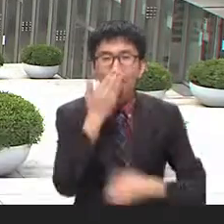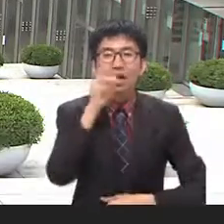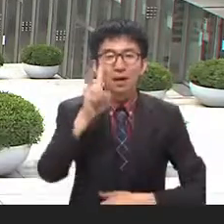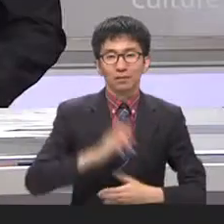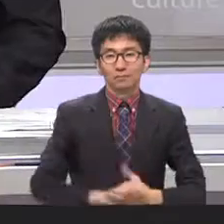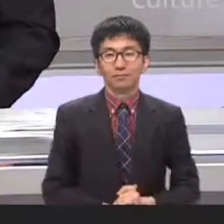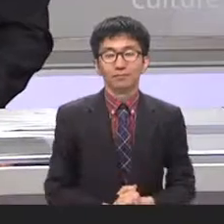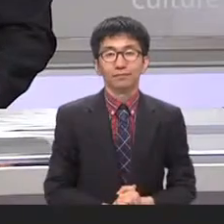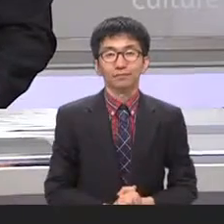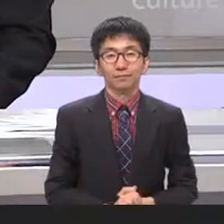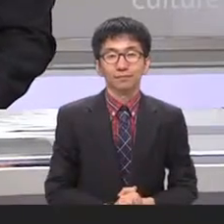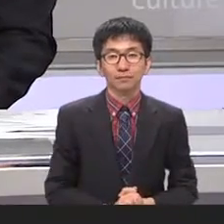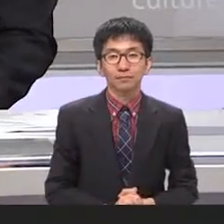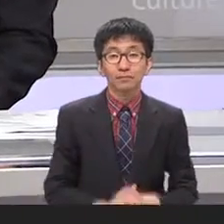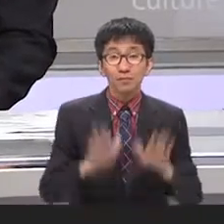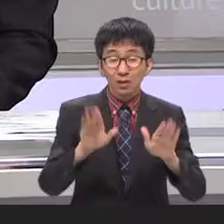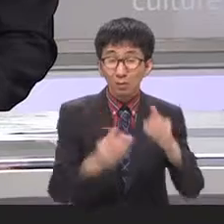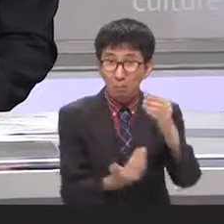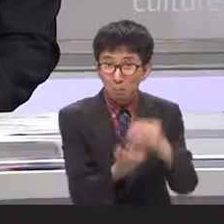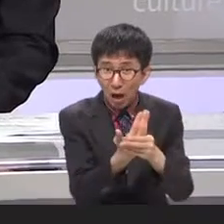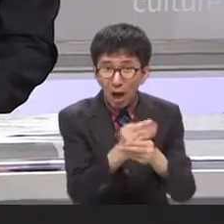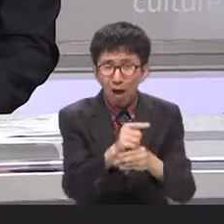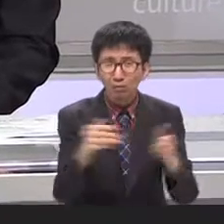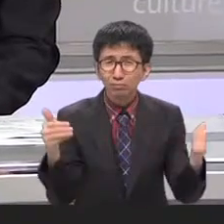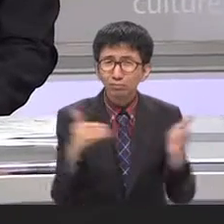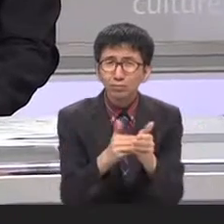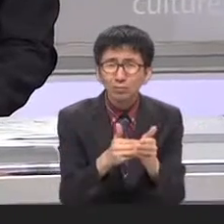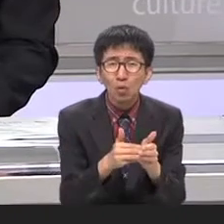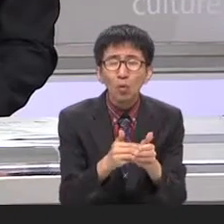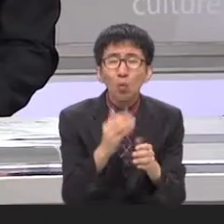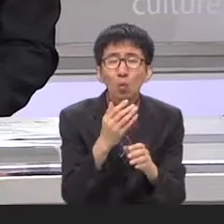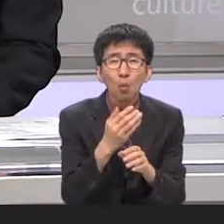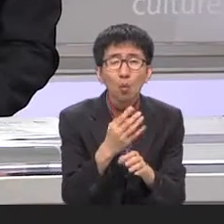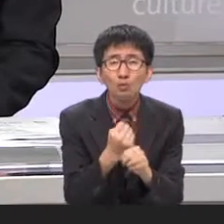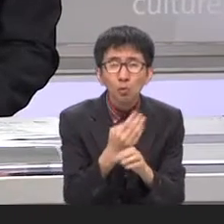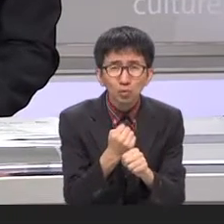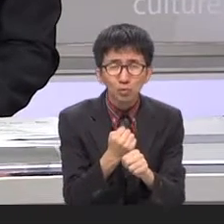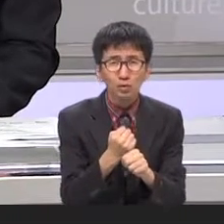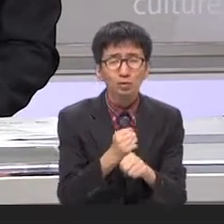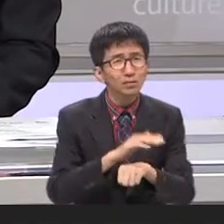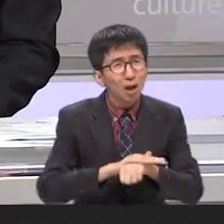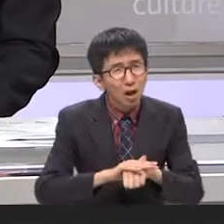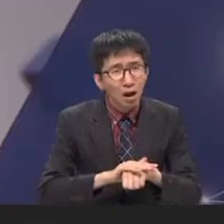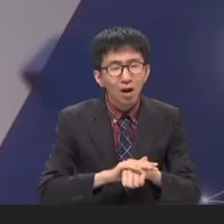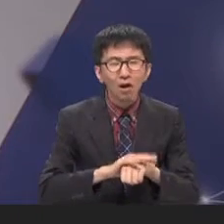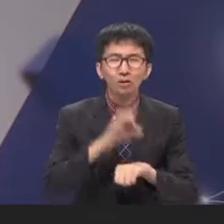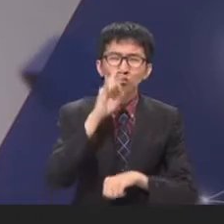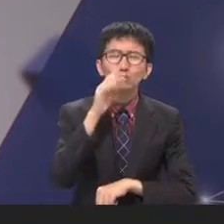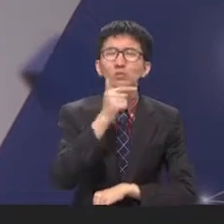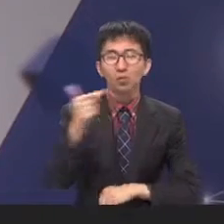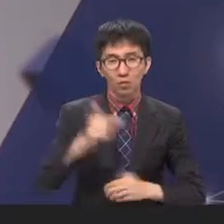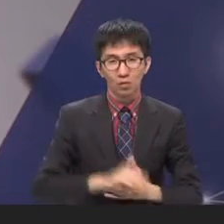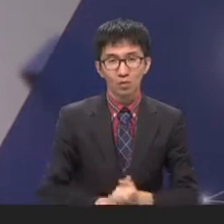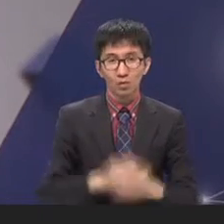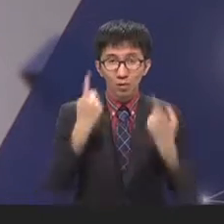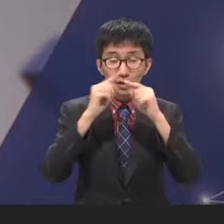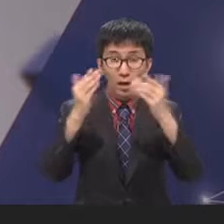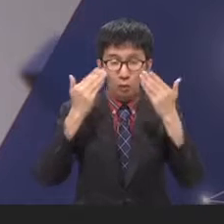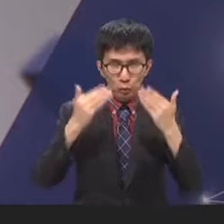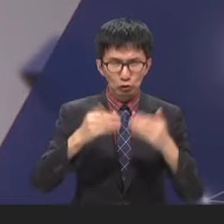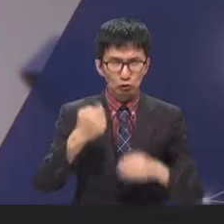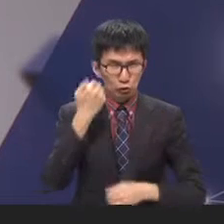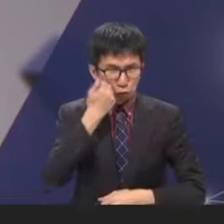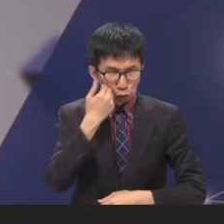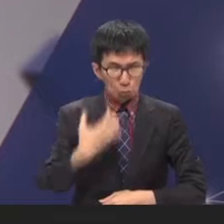예 이번 사태 정말 어떻게 마무리가 될지 귀추가 굉장히 주목이 됩니다 4 대학은 특정인이 소유하는